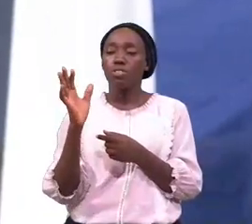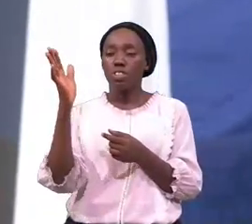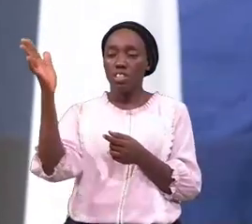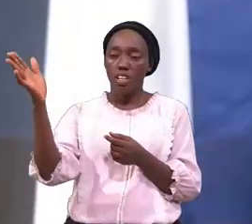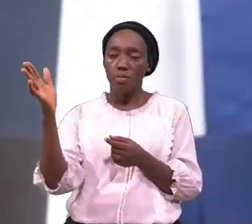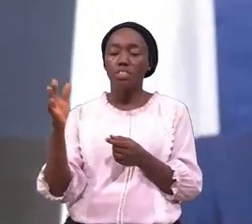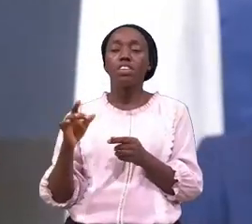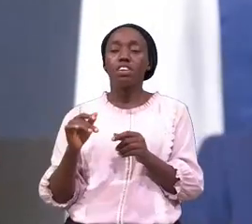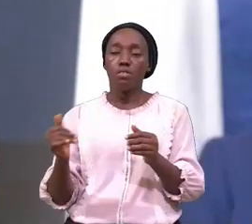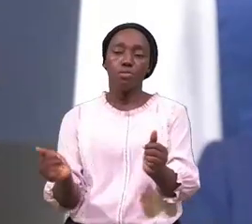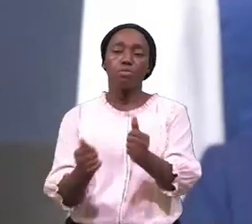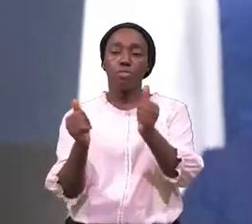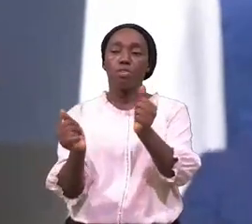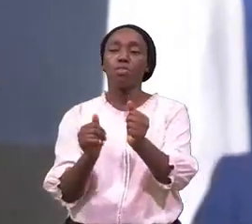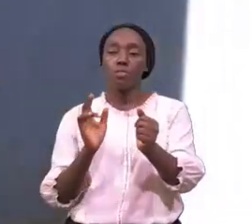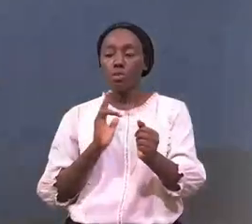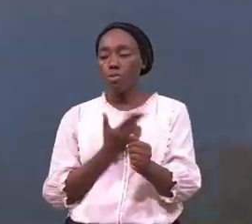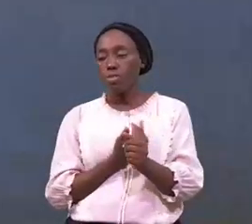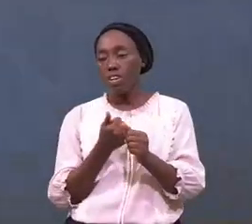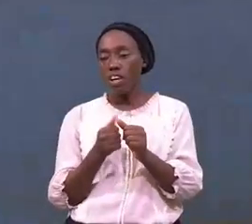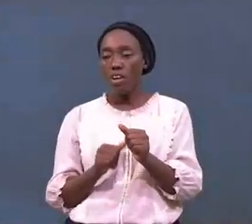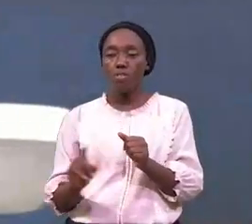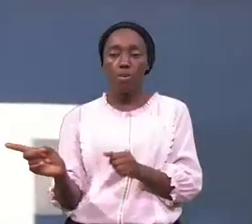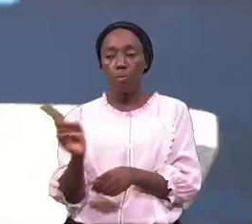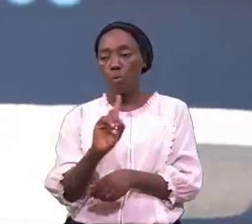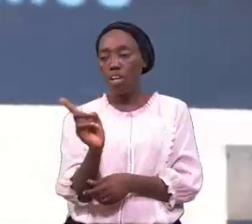Quand nous allons prêcher par-ci, par-là, Dieu nous suit partout.